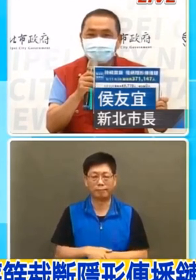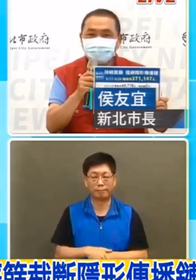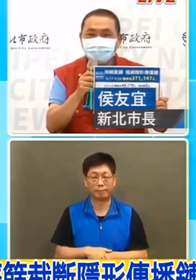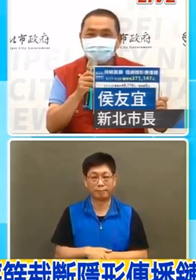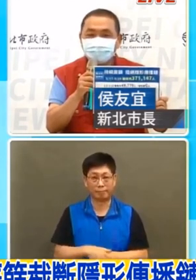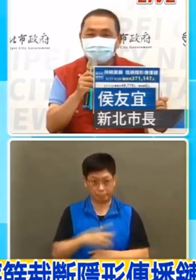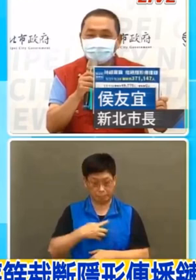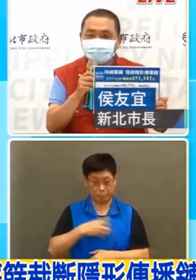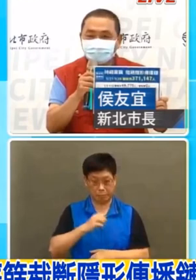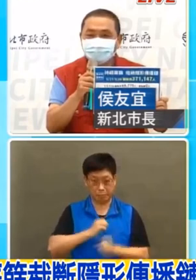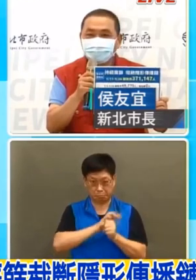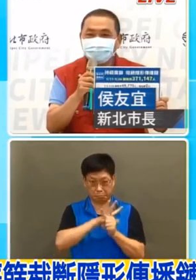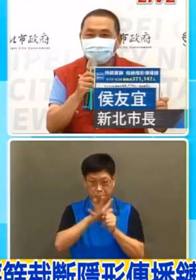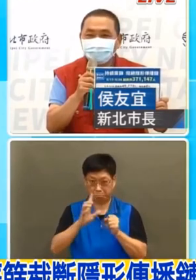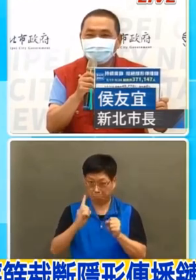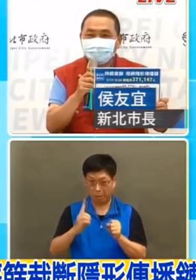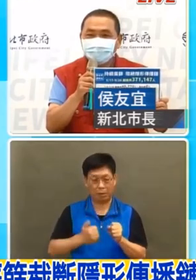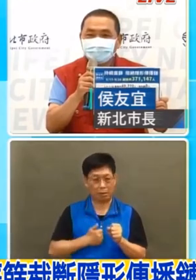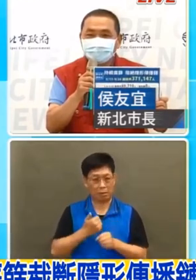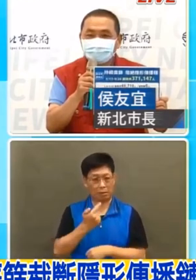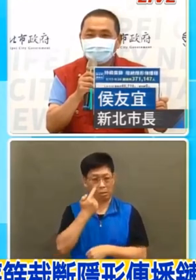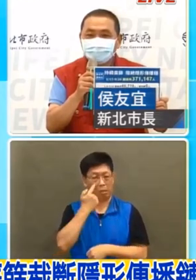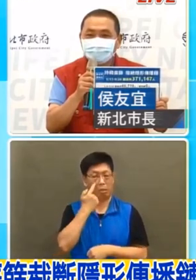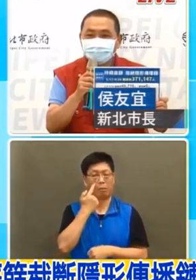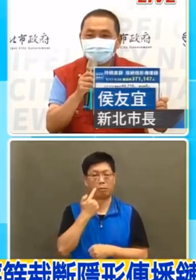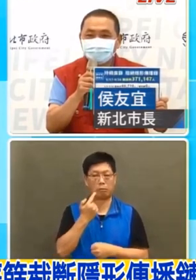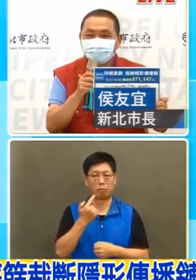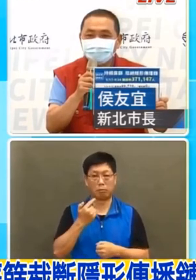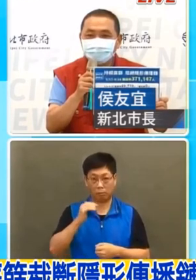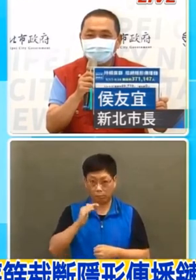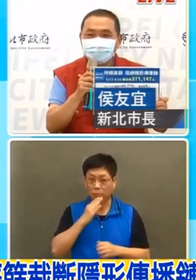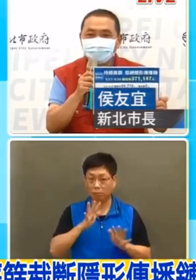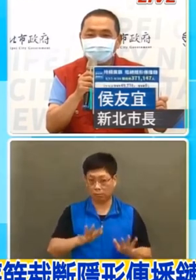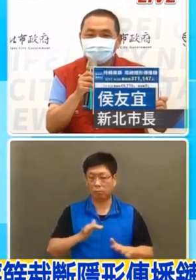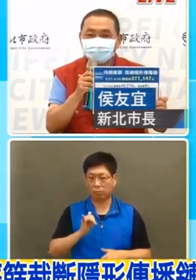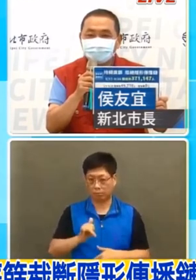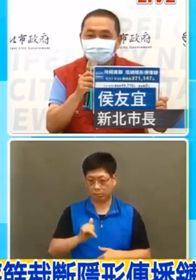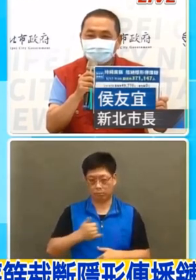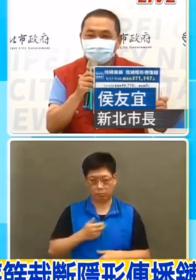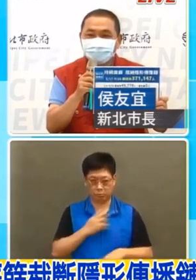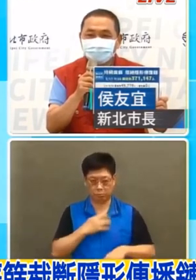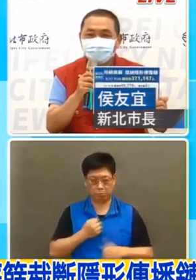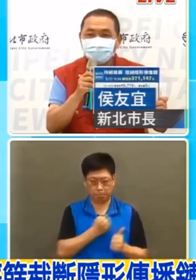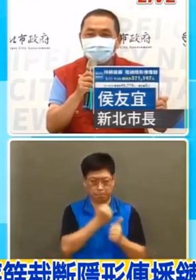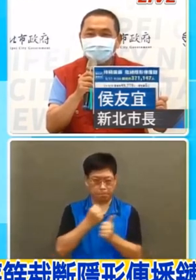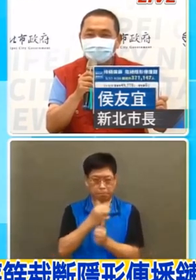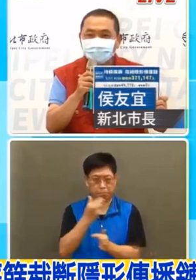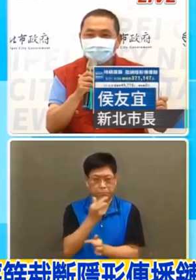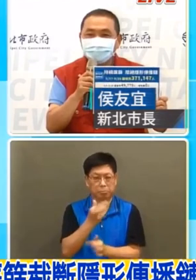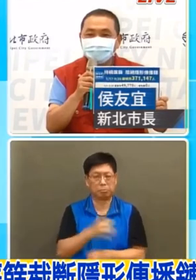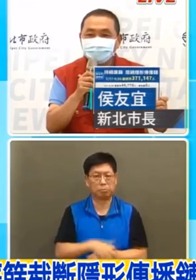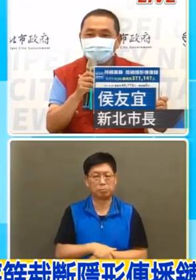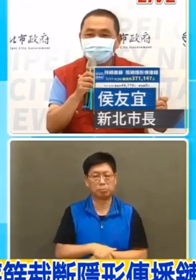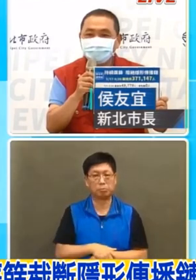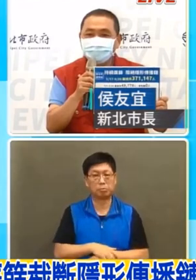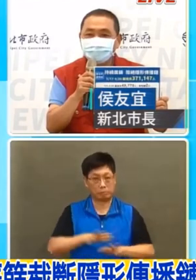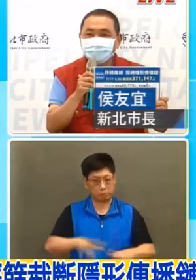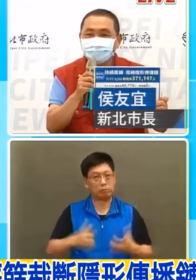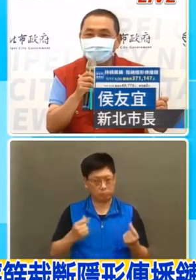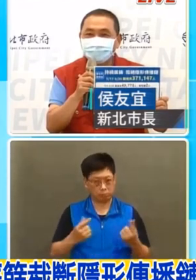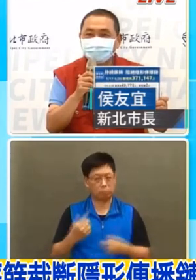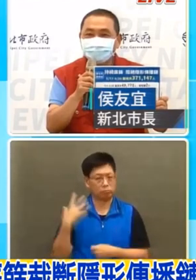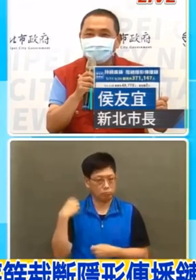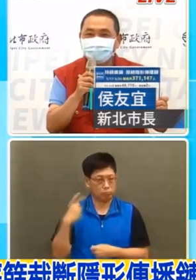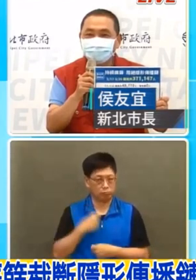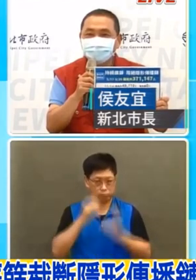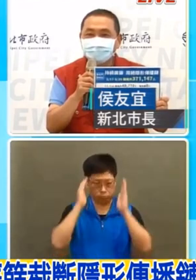德尔塔病毒来势汹汹，但是我们有效率的将它守住了，但是我们仍然不可以